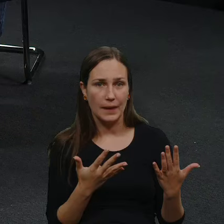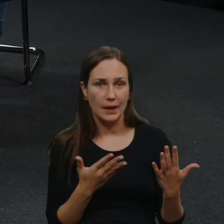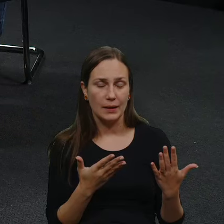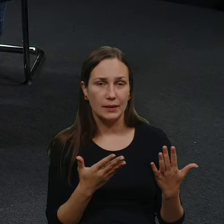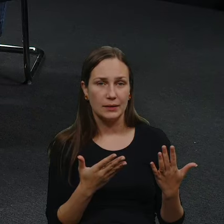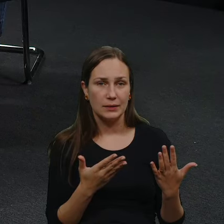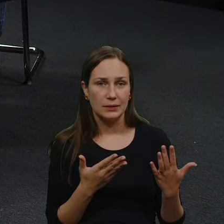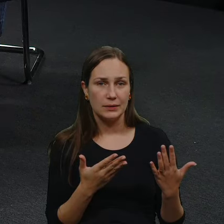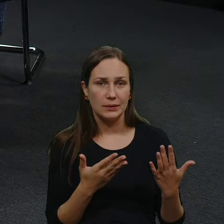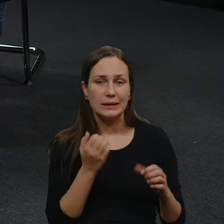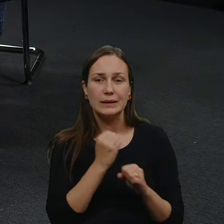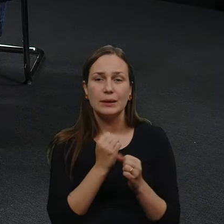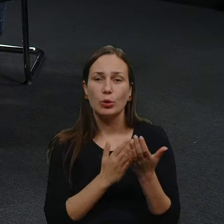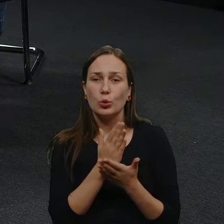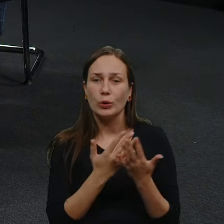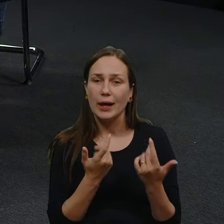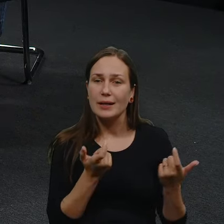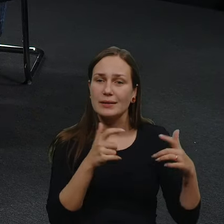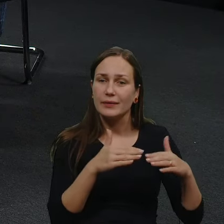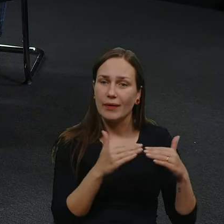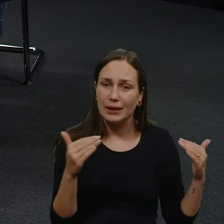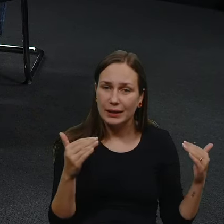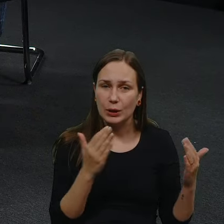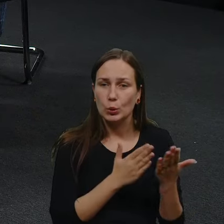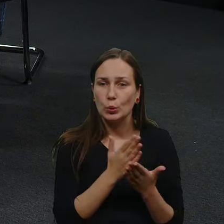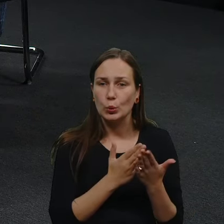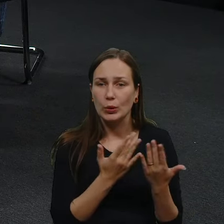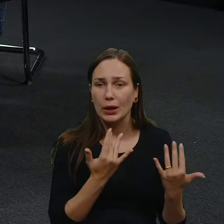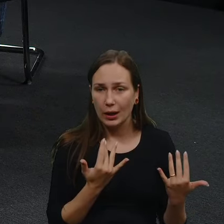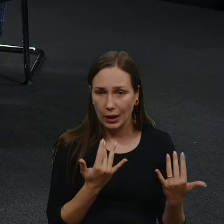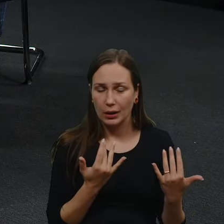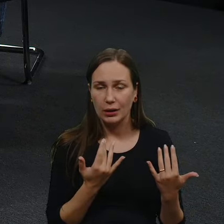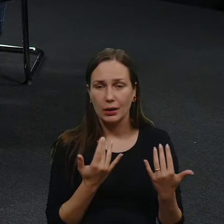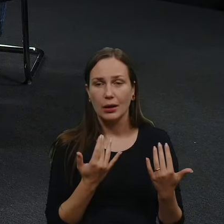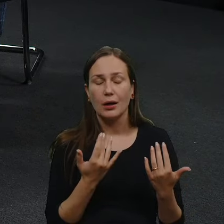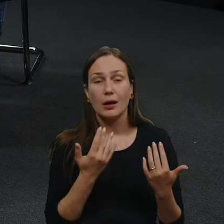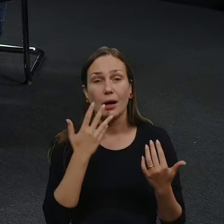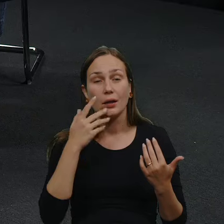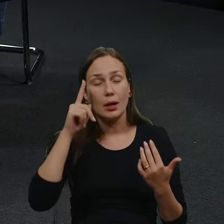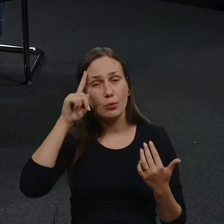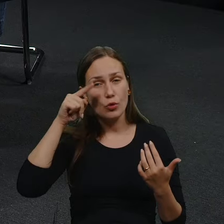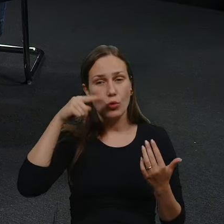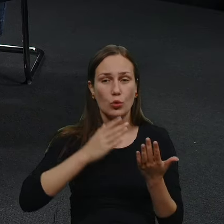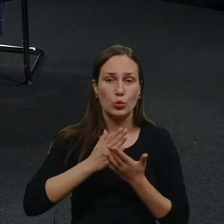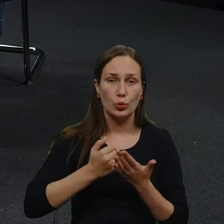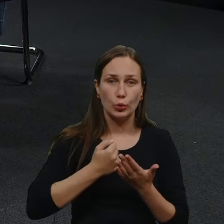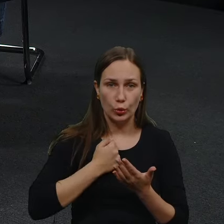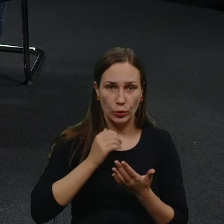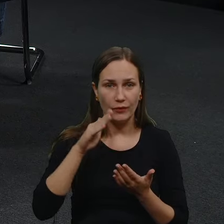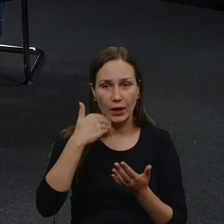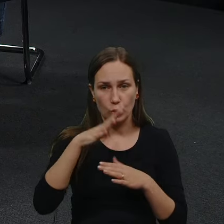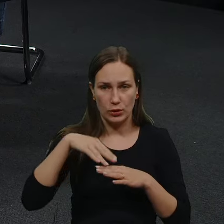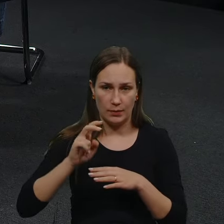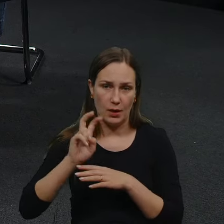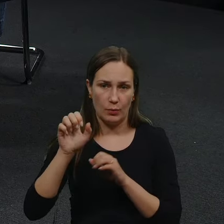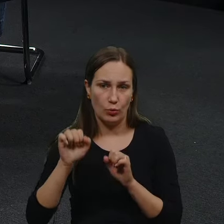to dirbo ten, ar savivaldos lygį. Tai kada įgyja tam tikrą žinias, patirtį ir paskui gali atsinešti